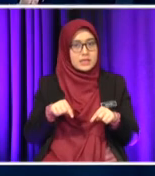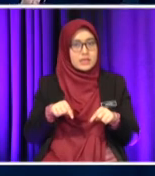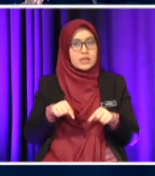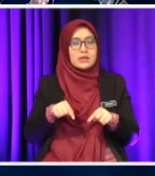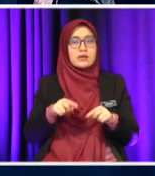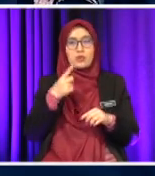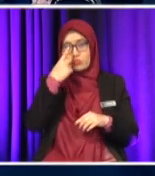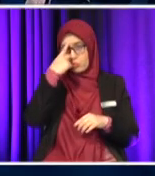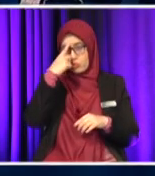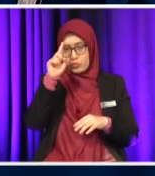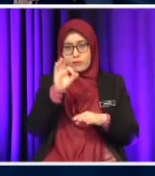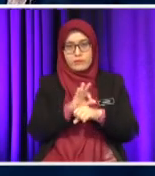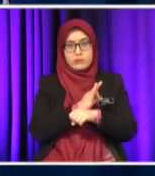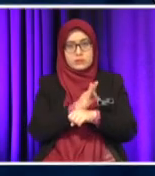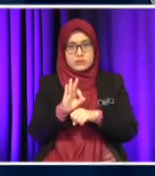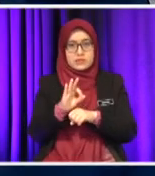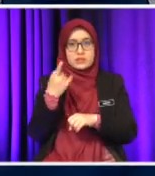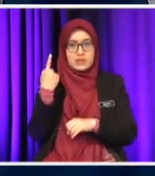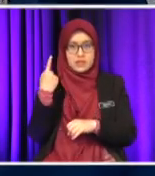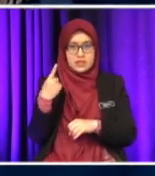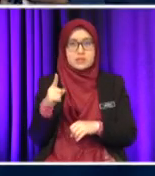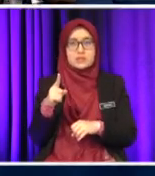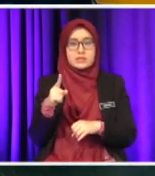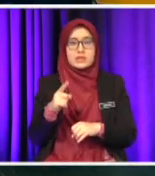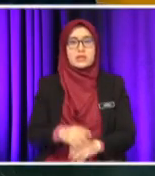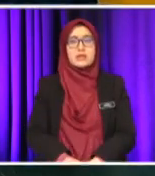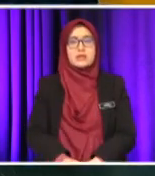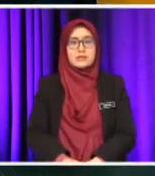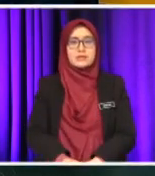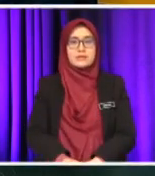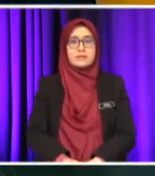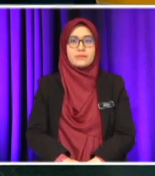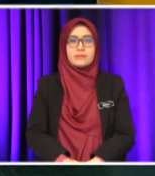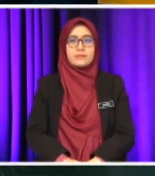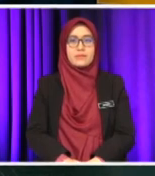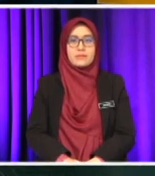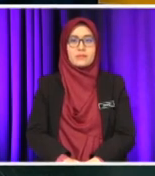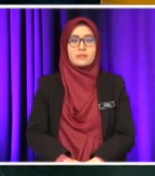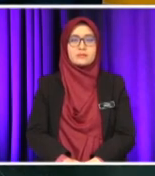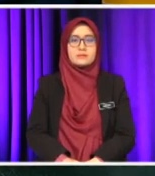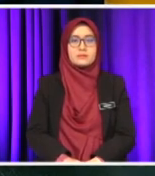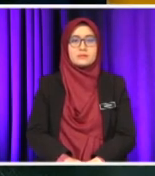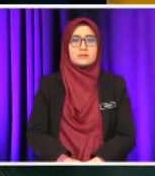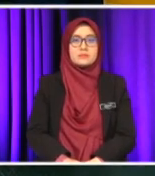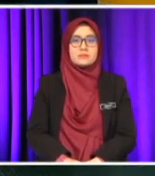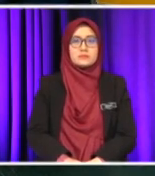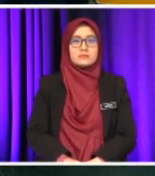dia memilih fungsi lebih daripada Rupee Nah jadi kan kumpulan sasaran yang berbeda